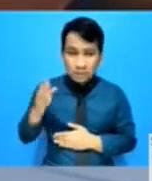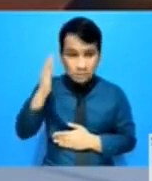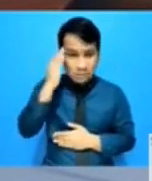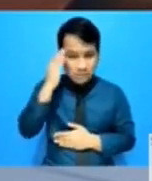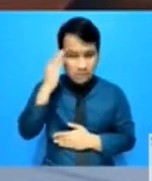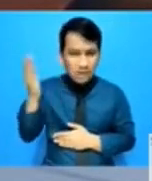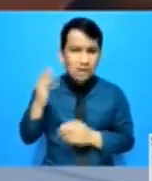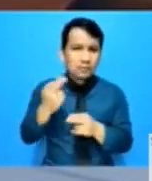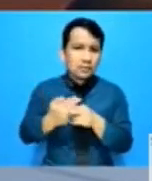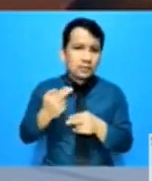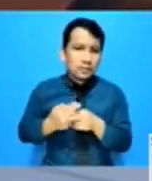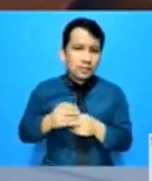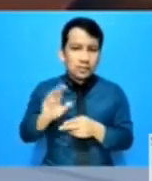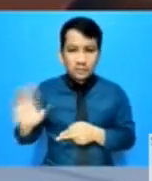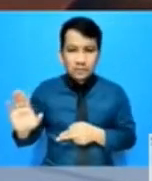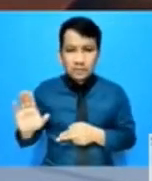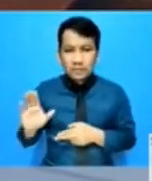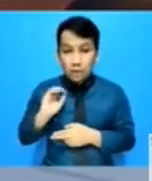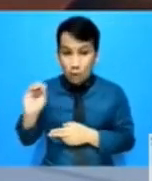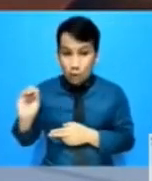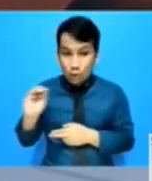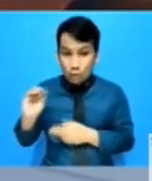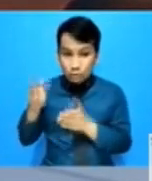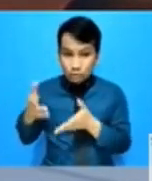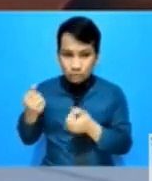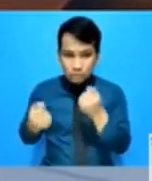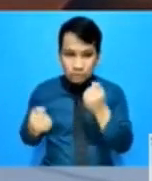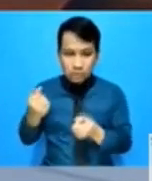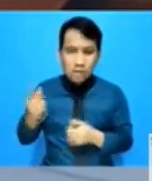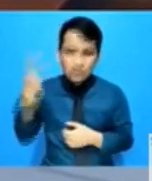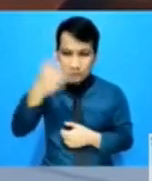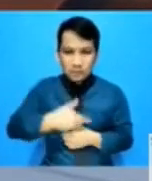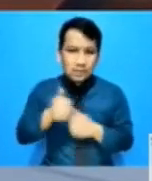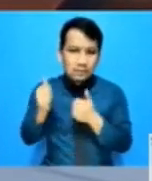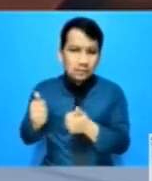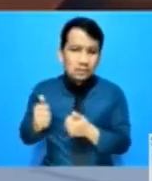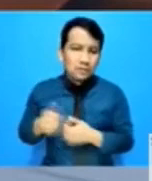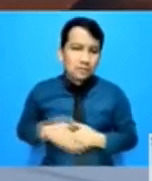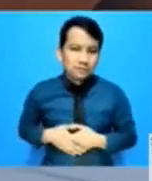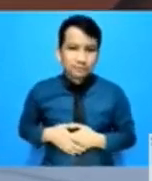yung pangalan ng registered owner. Ay, sige po, maganda po yan, sir.